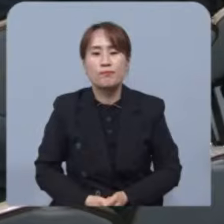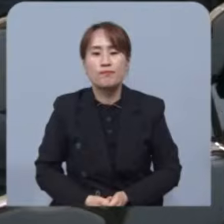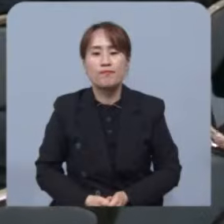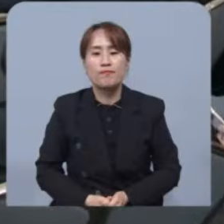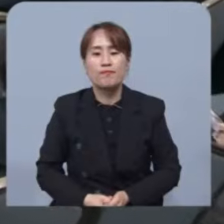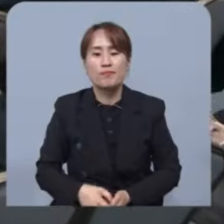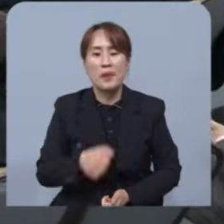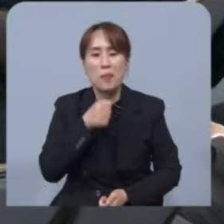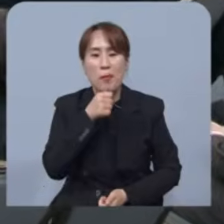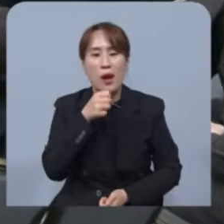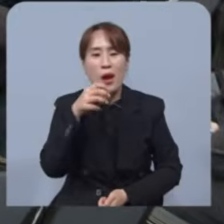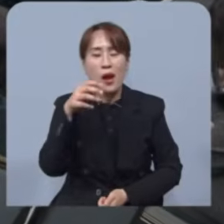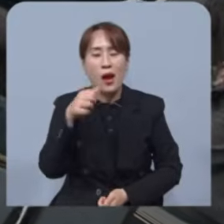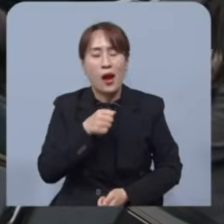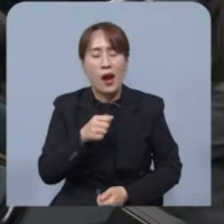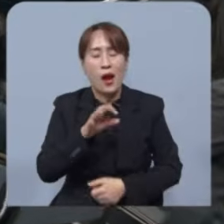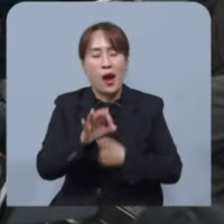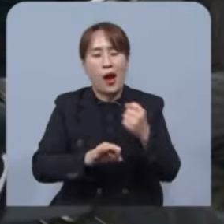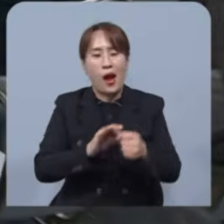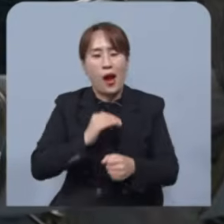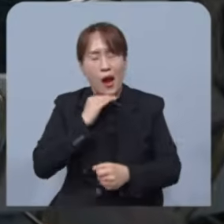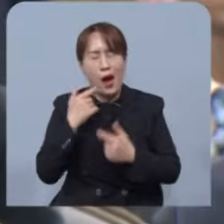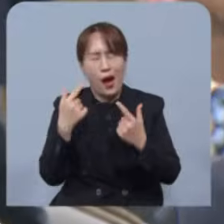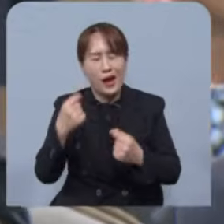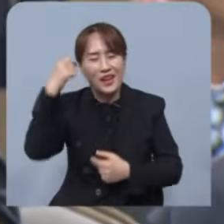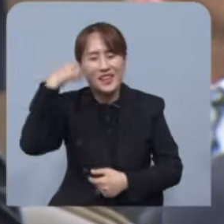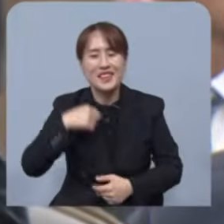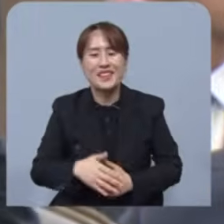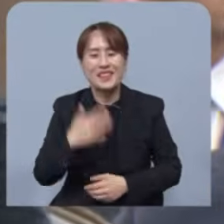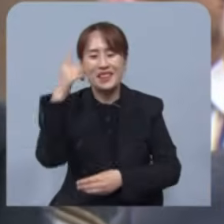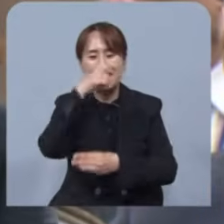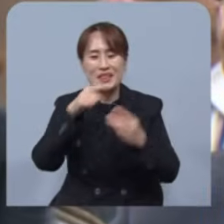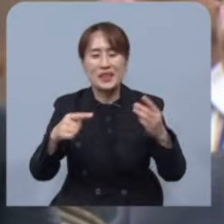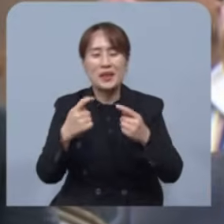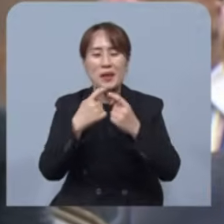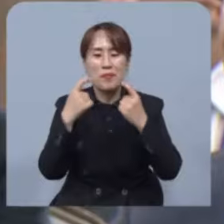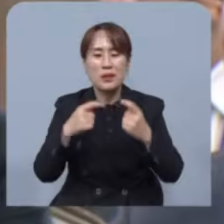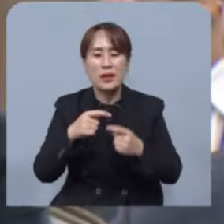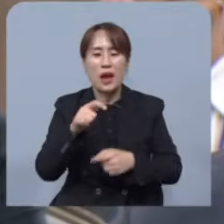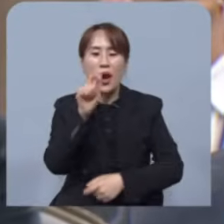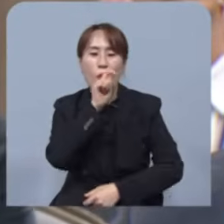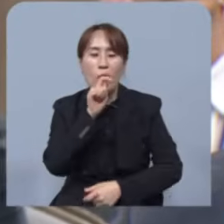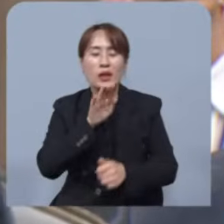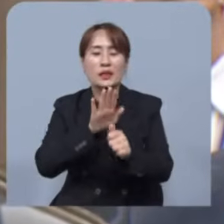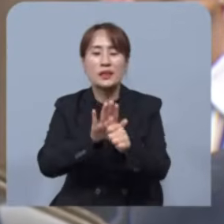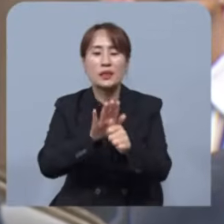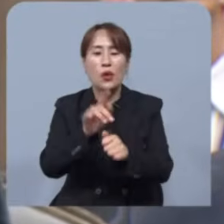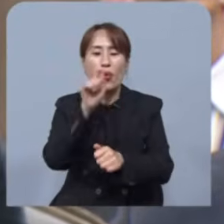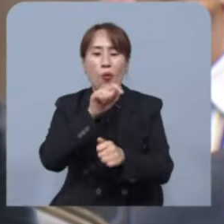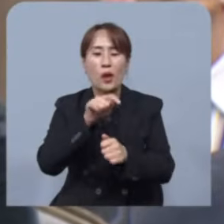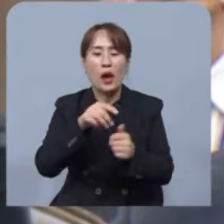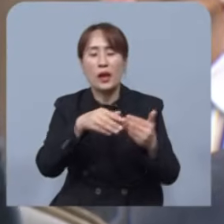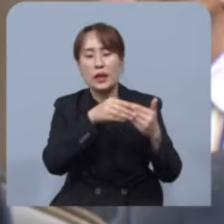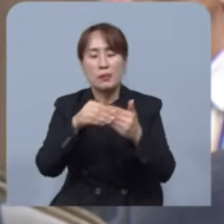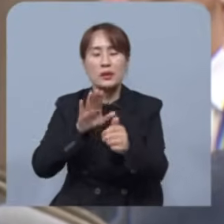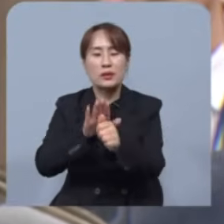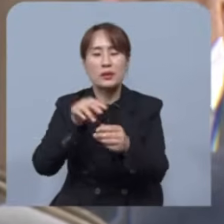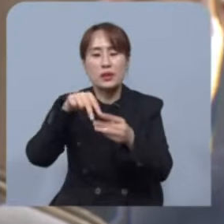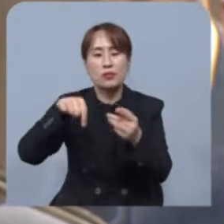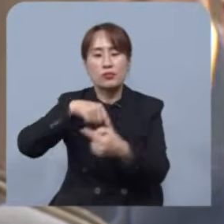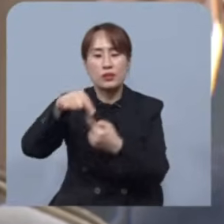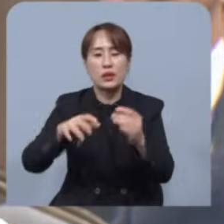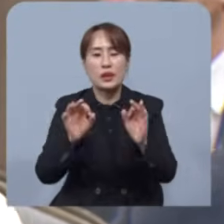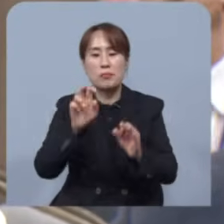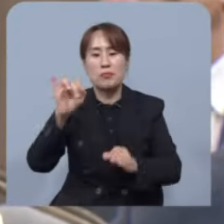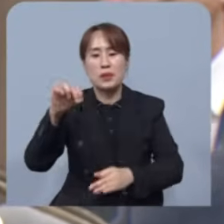네, 이 마이크 잡는 데까지 한 10년 걸릴 것 같습니다. 네, 저는 청주에서 민간 고양이 지원 고양이 입양 지원 센터 운영하는 김희수입니다. 근데